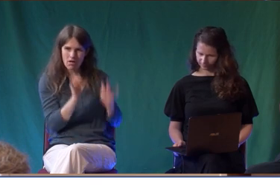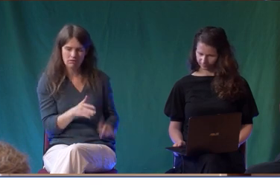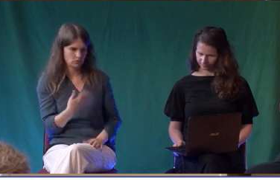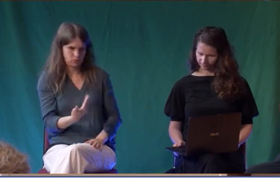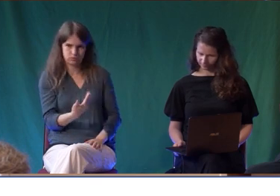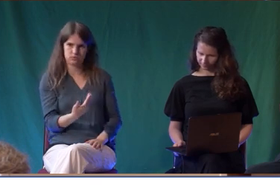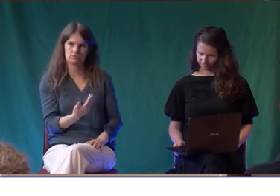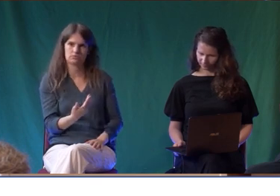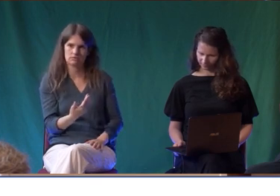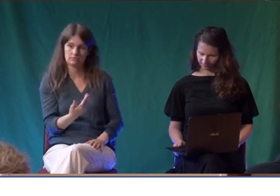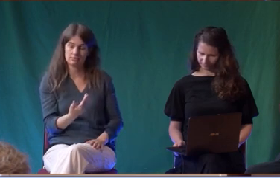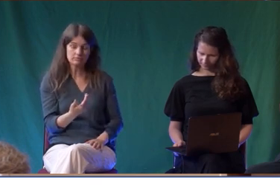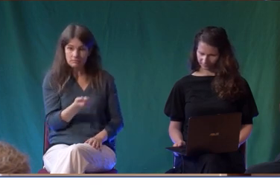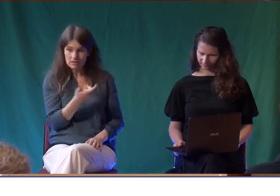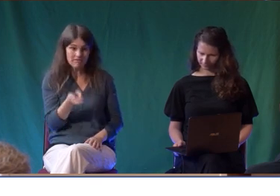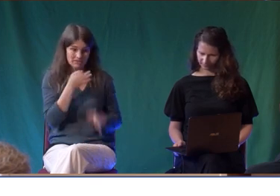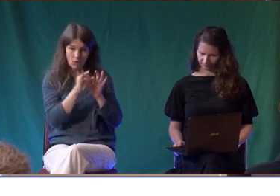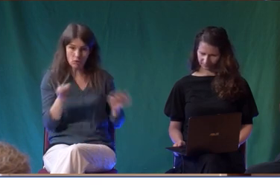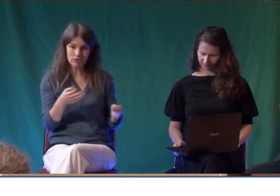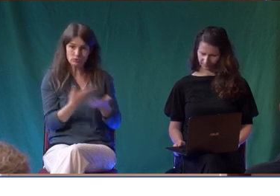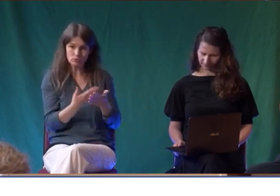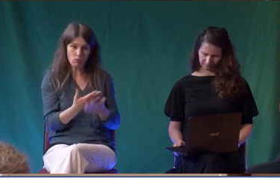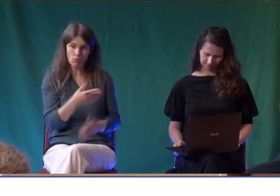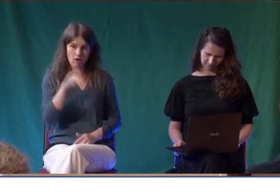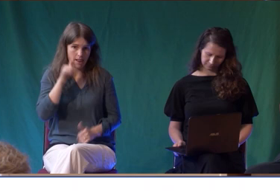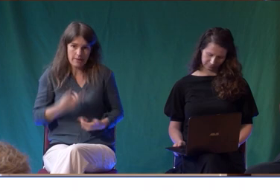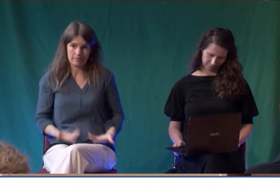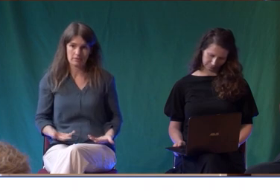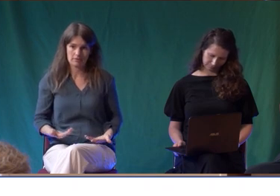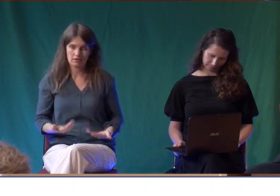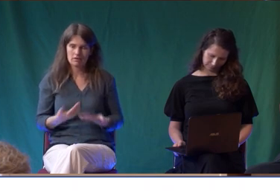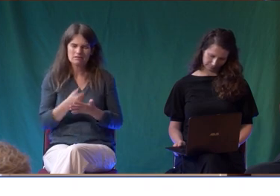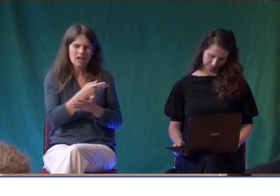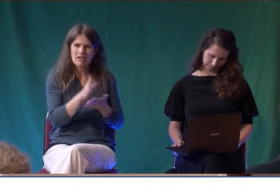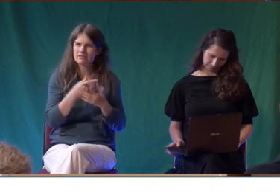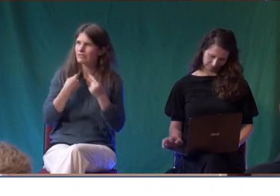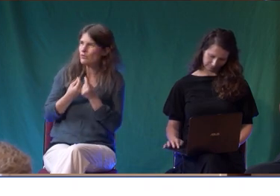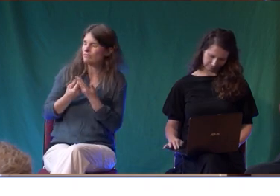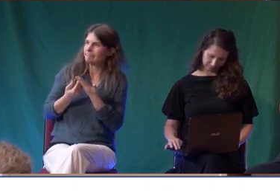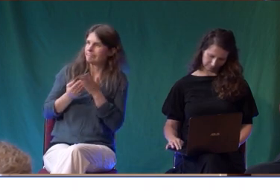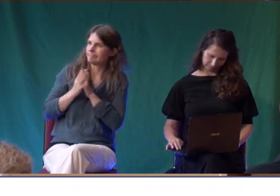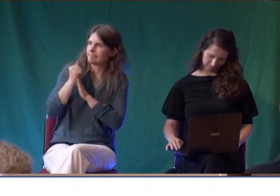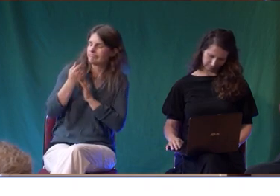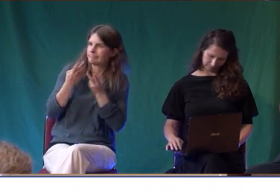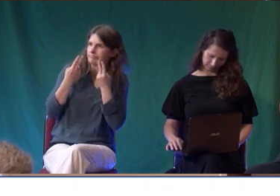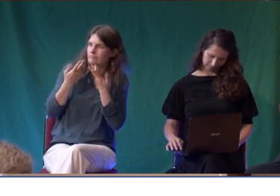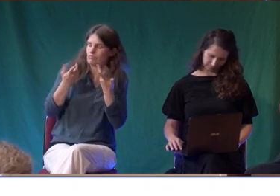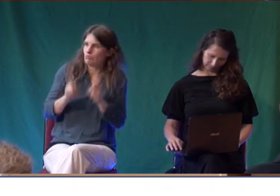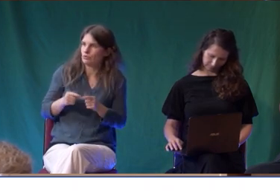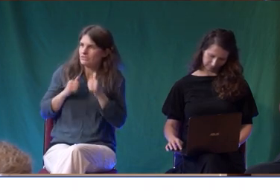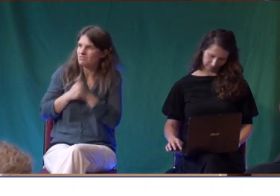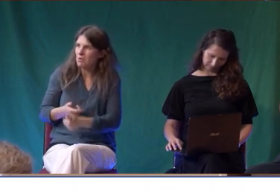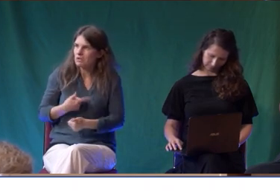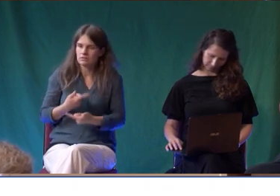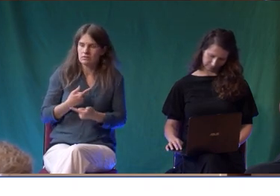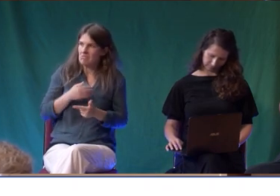sage sie fühlen sich ausgegrenzt bevormundet für unsichert und wissen dann teilweise gar nicht mehr was sie mit ihren Kindern